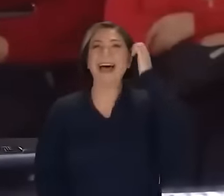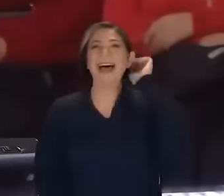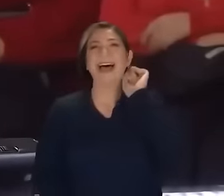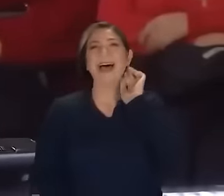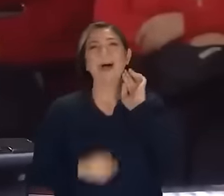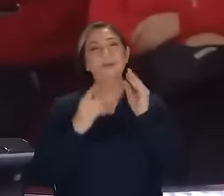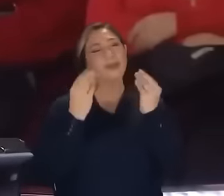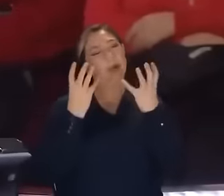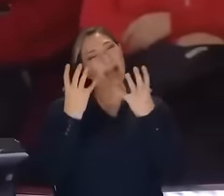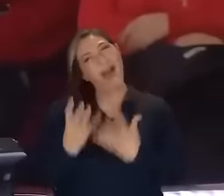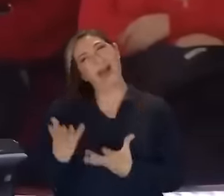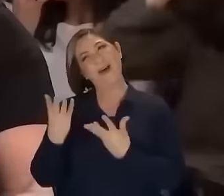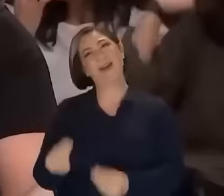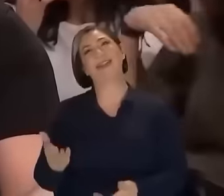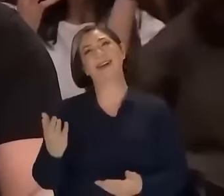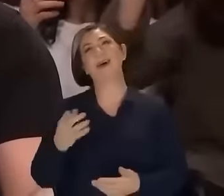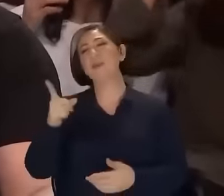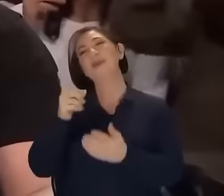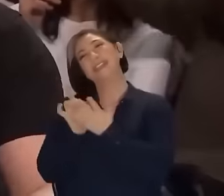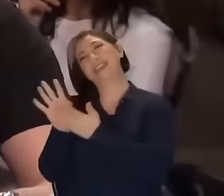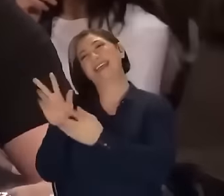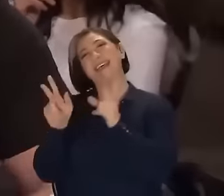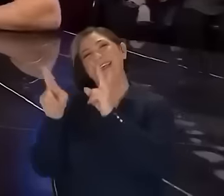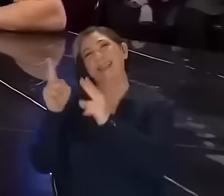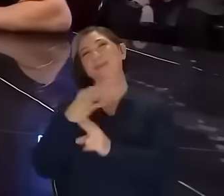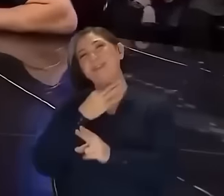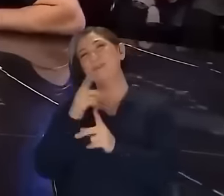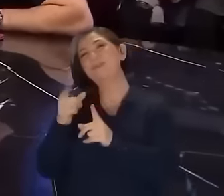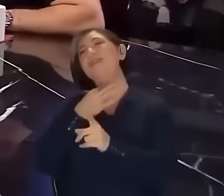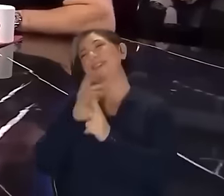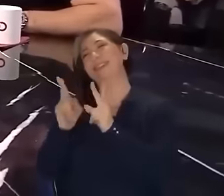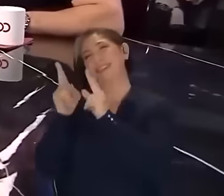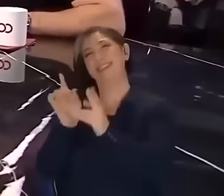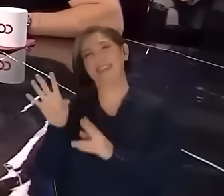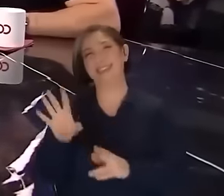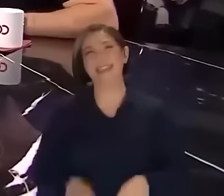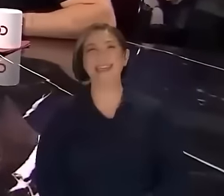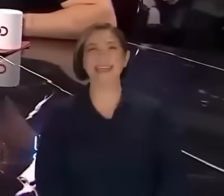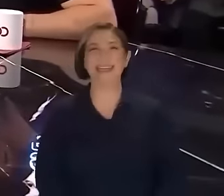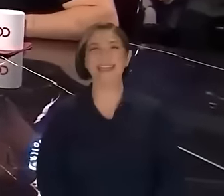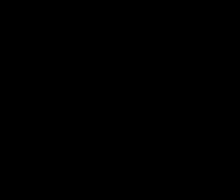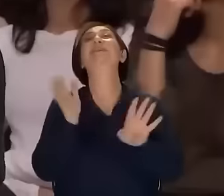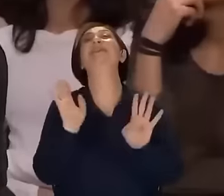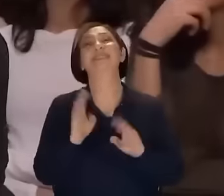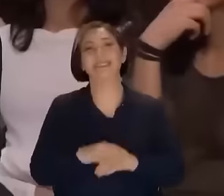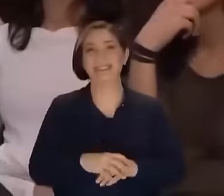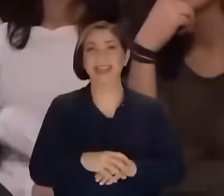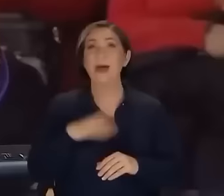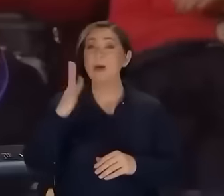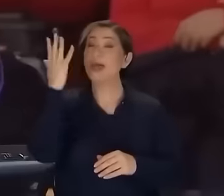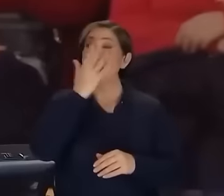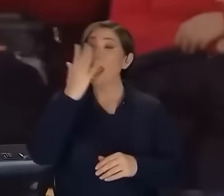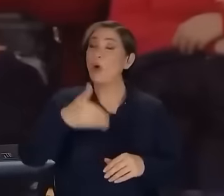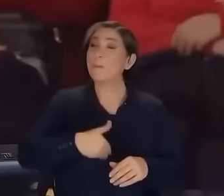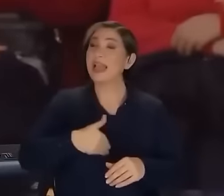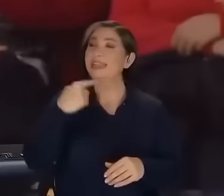Bu çok ağır oldu. Ya bunu bırak. Bunu çıkaralım. Montaj rahatımı. Bunu lütfen çıkaralım. Ha, bunu çıkaralım. Ay. Bu kara